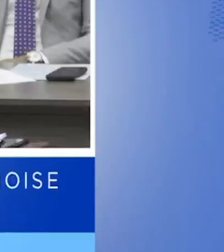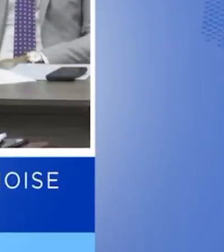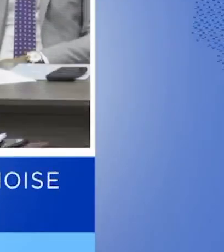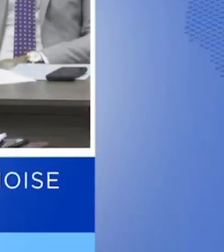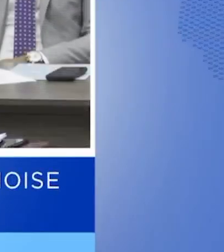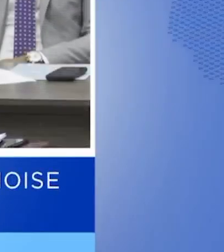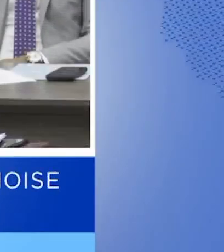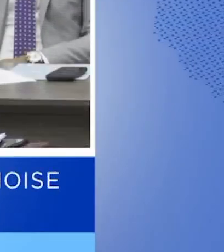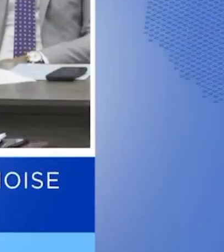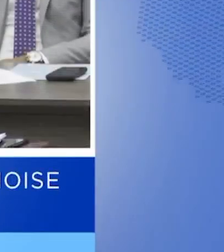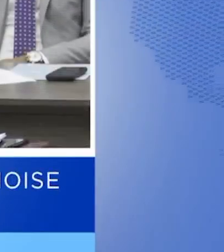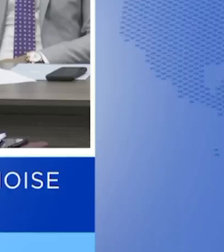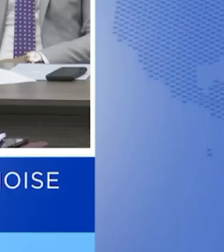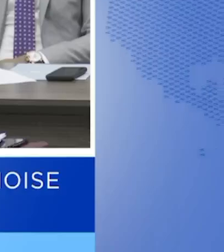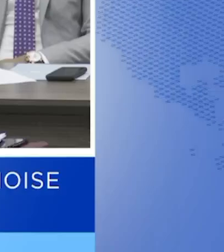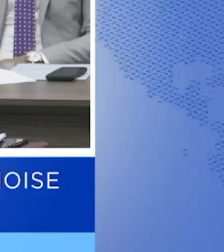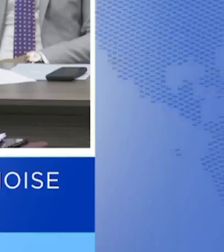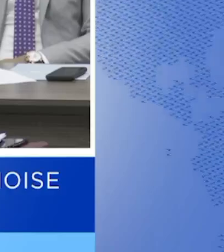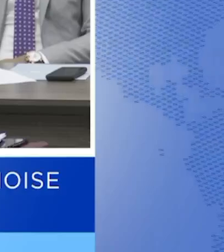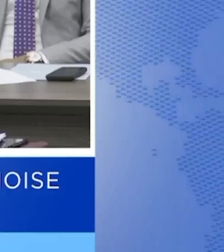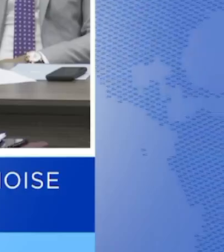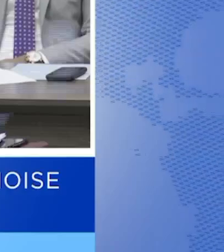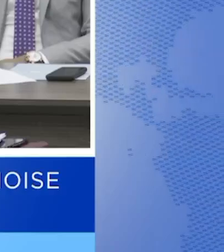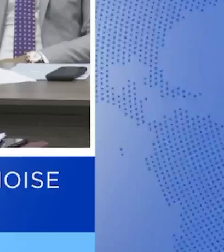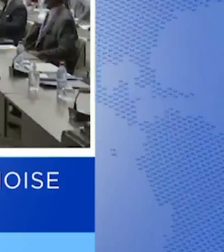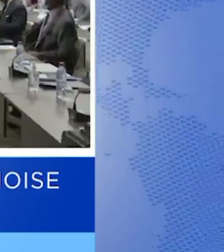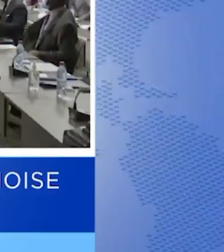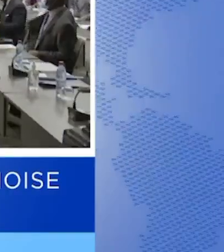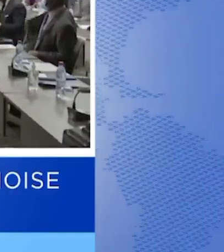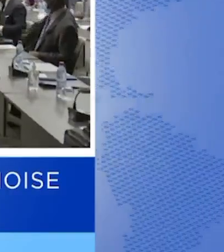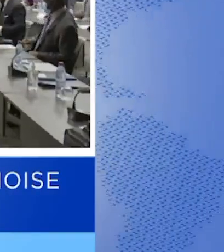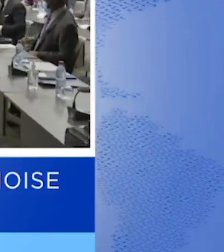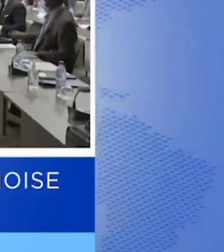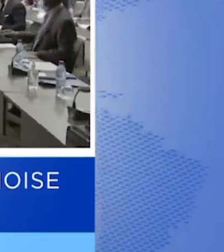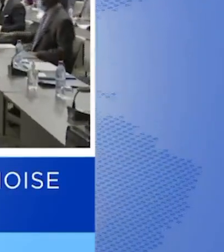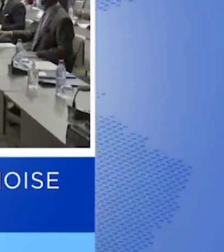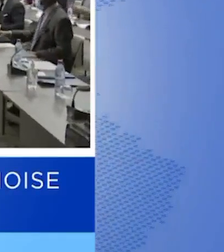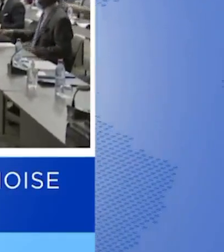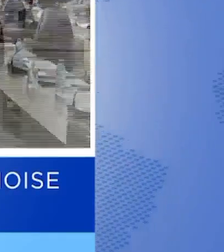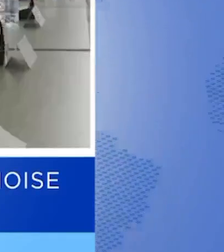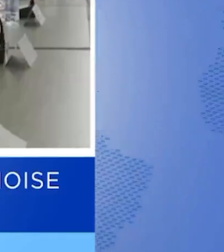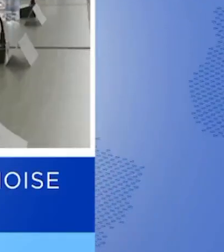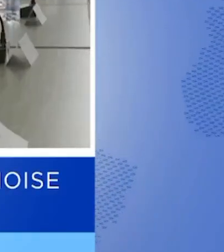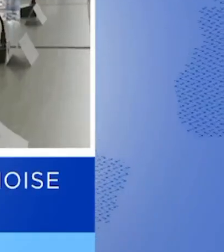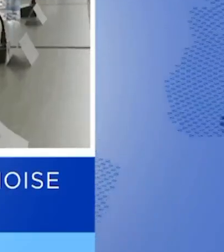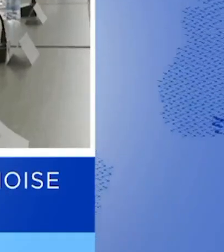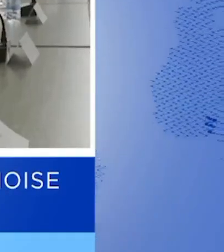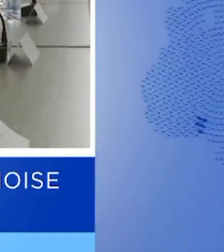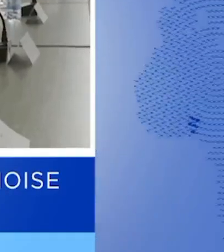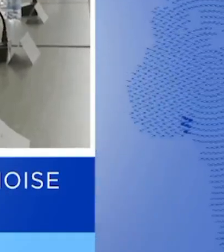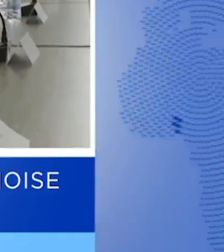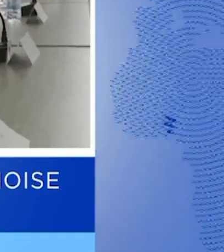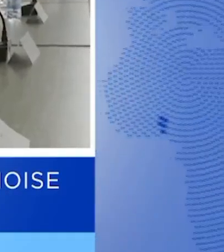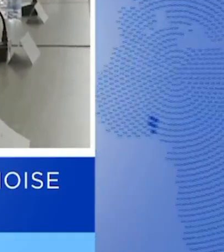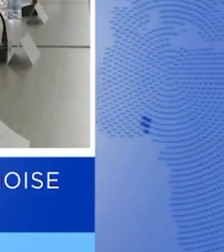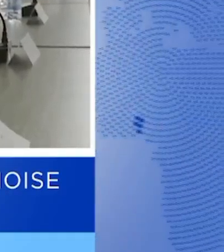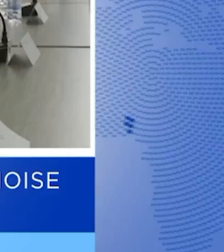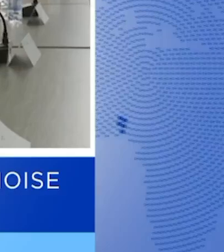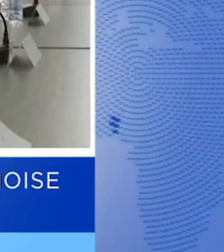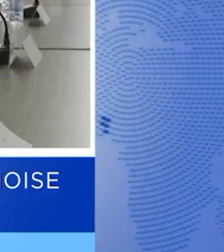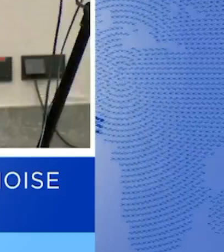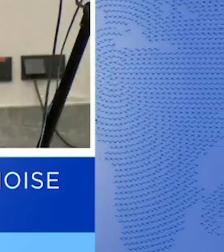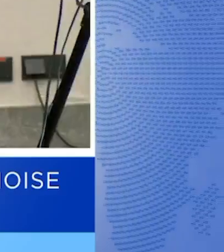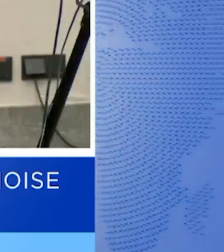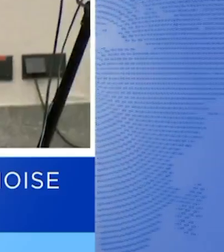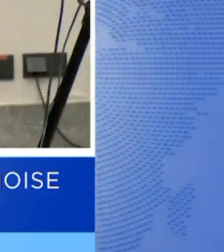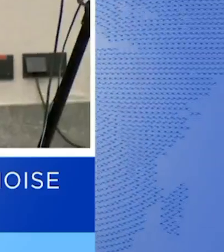intergouvernementale entre le Bénin et l'Allemagne au menu des échanges qui ont eu lieu ce jeudi le point de la coopération entre les deux pays une rencontre